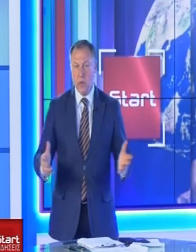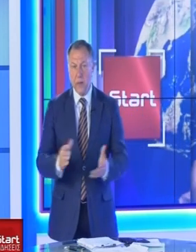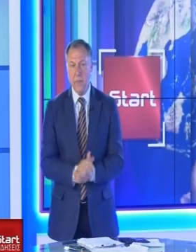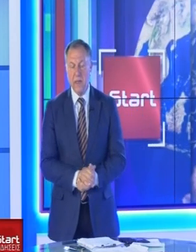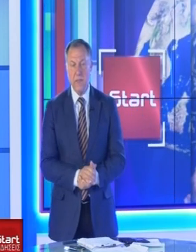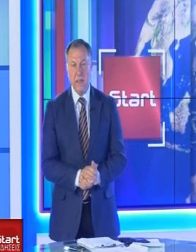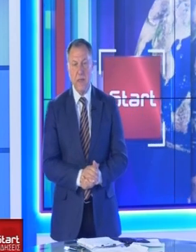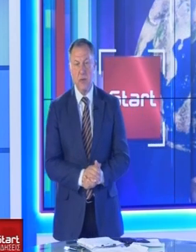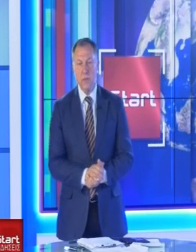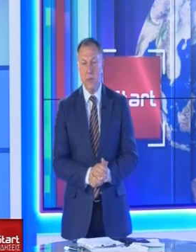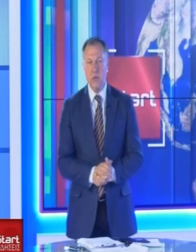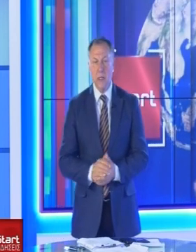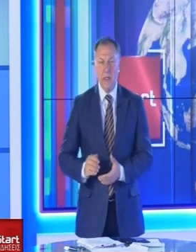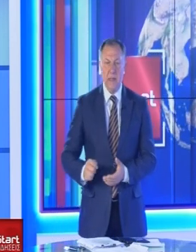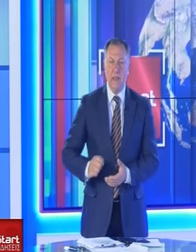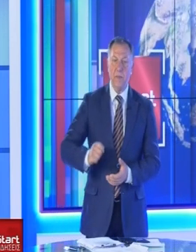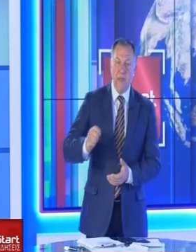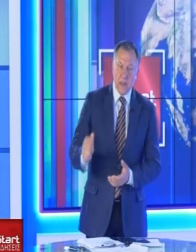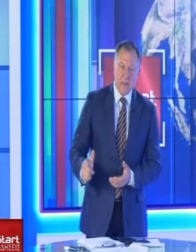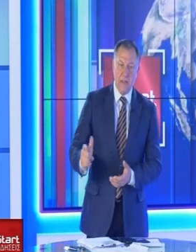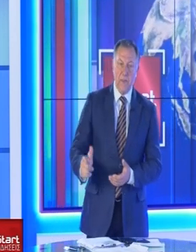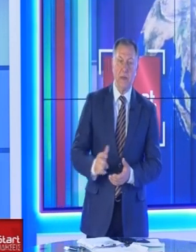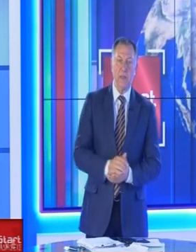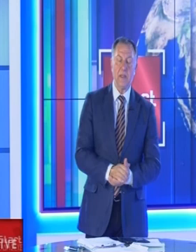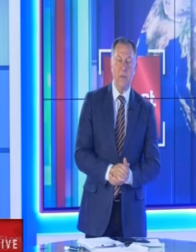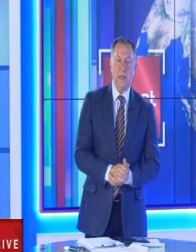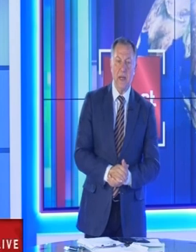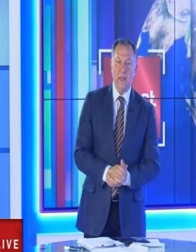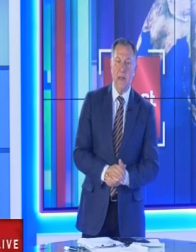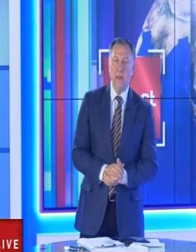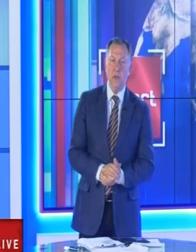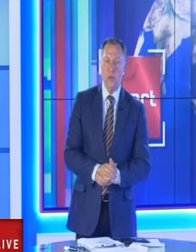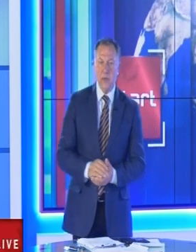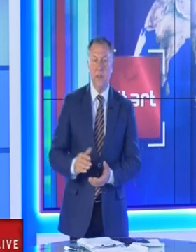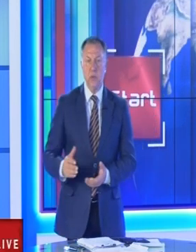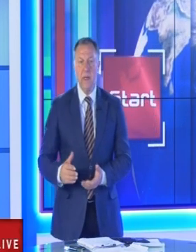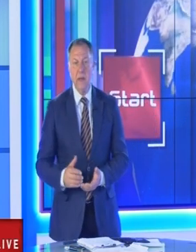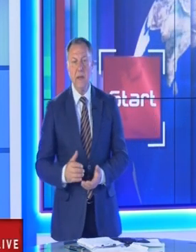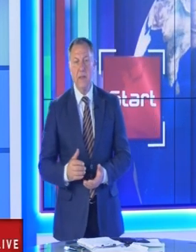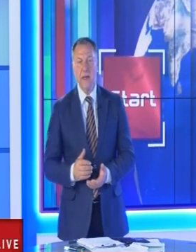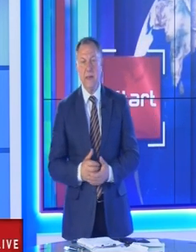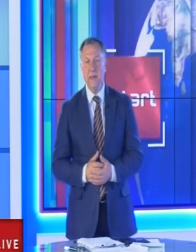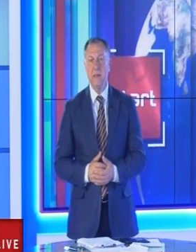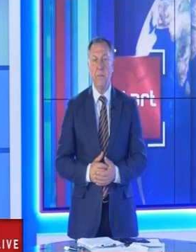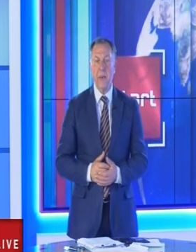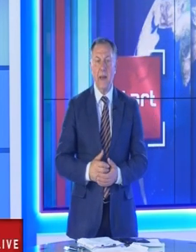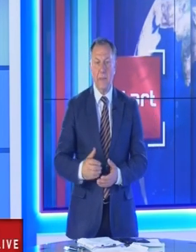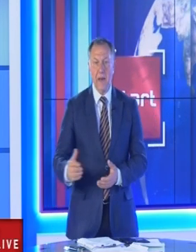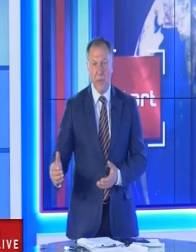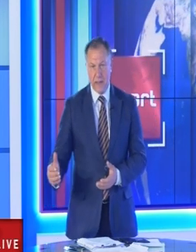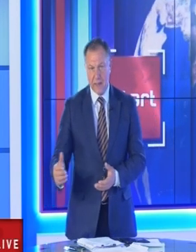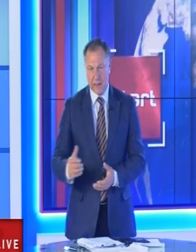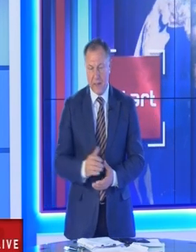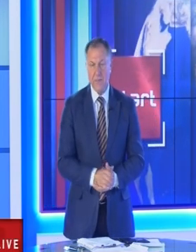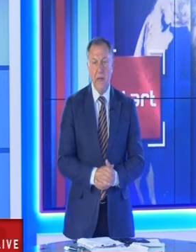ο επιχειρηματίας, ο οποίος είχε επιχειρήσει να πάρει μια τηλεοπτική άδεια, τον δίνει τώρα, θα λέει κανείς, πάρα